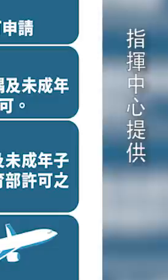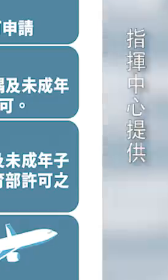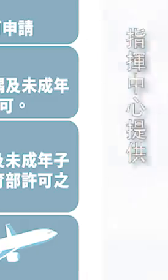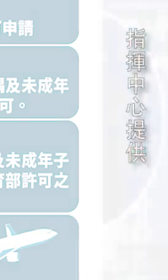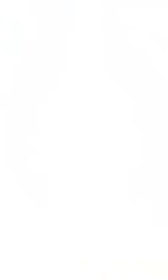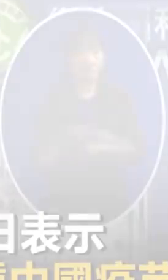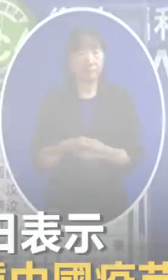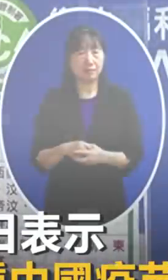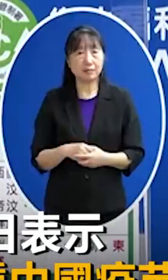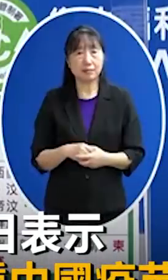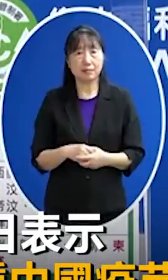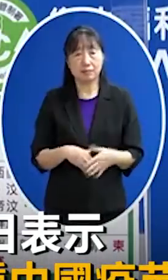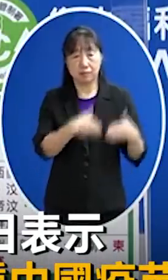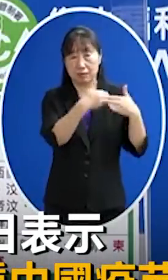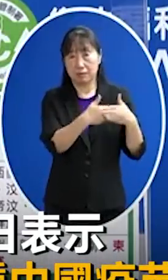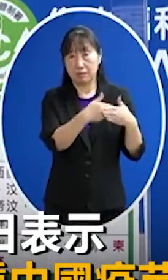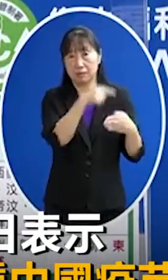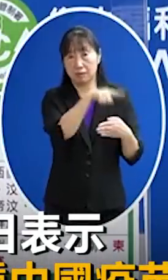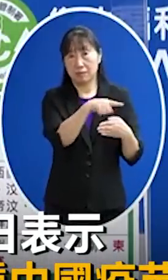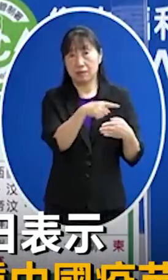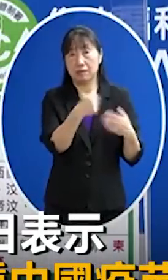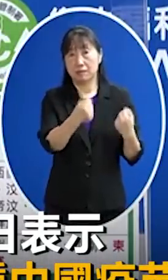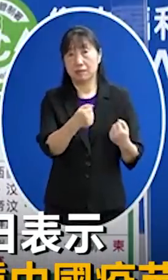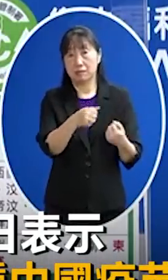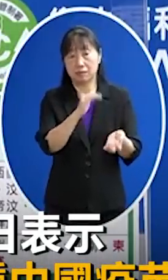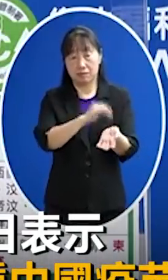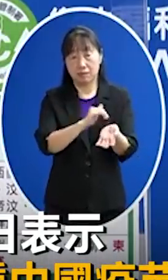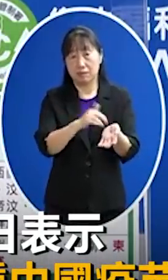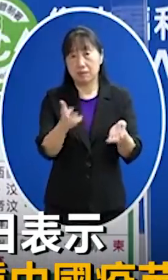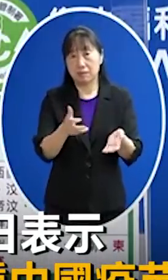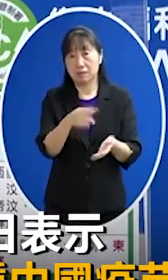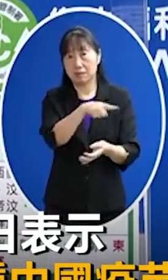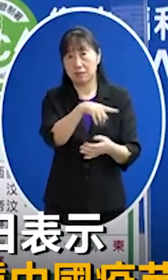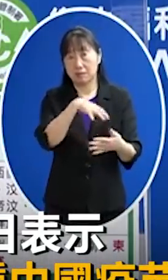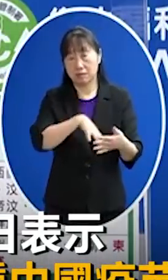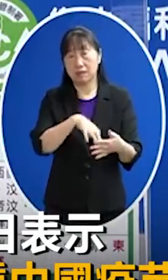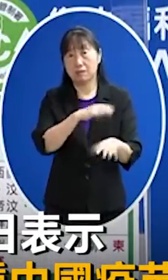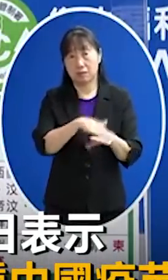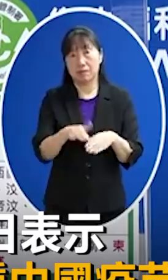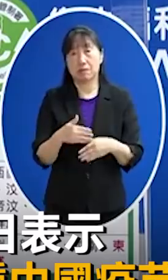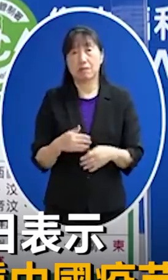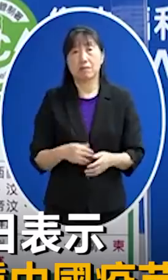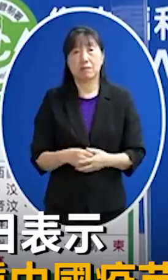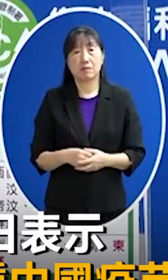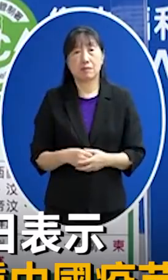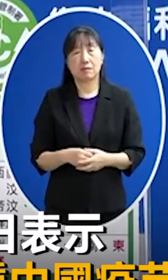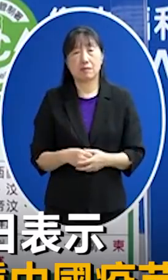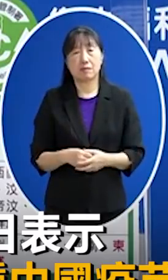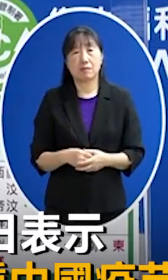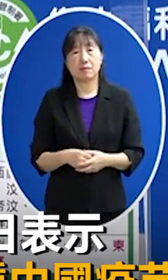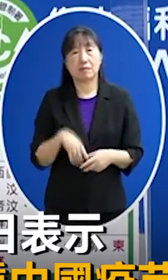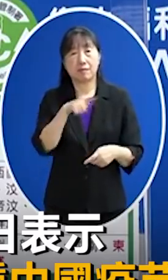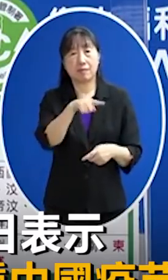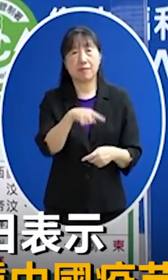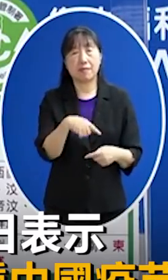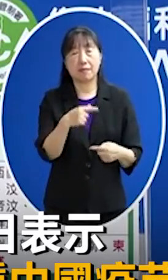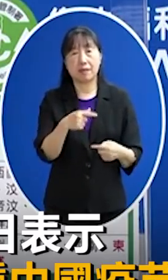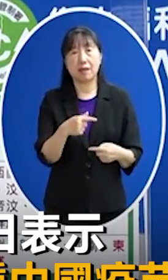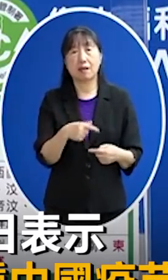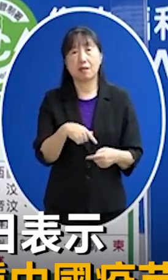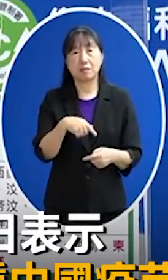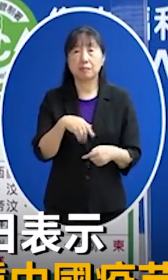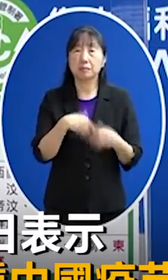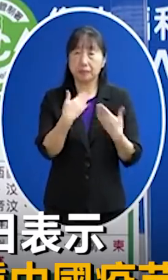一人一户。中国在于这疫苗里面一方面可以提供在陆的台人来施